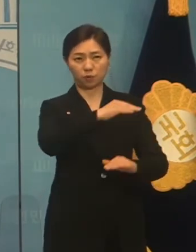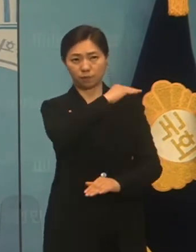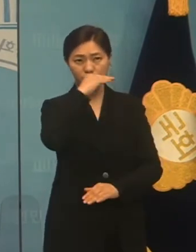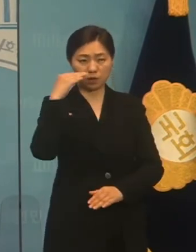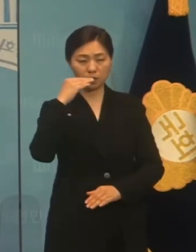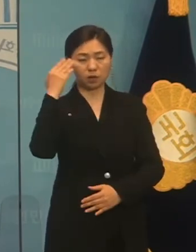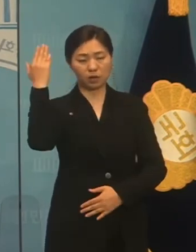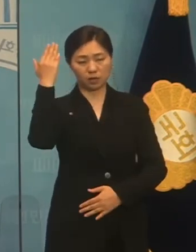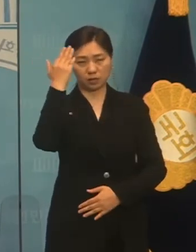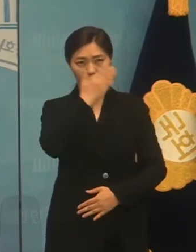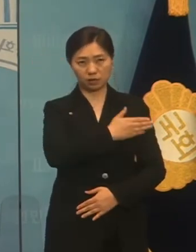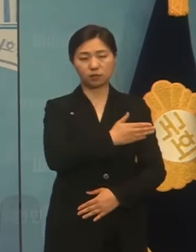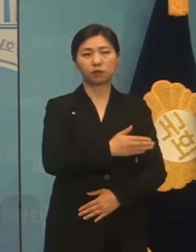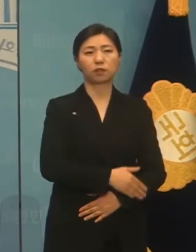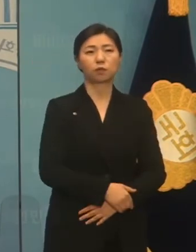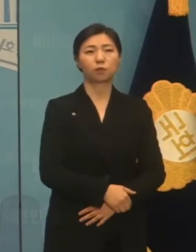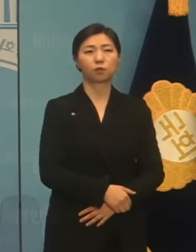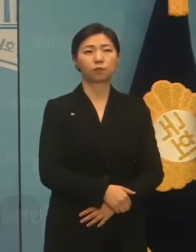깨끗하고